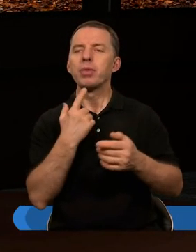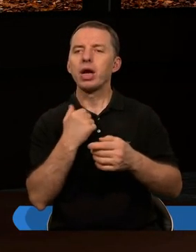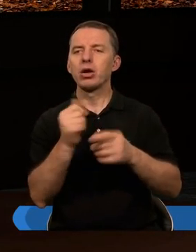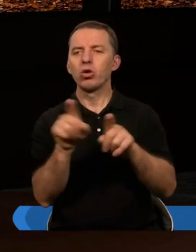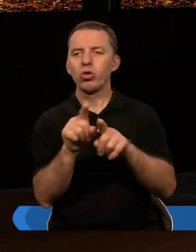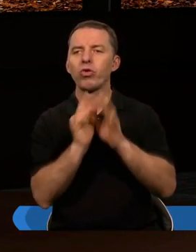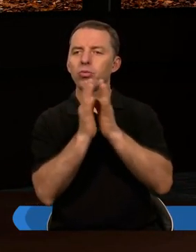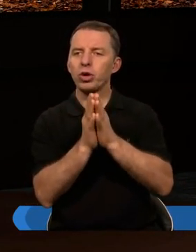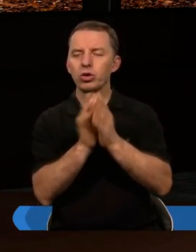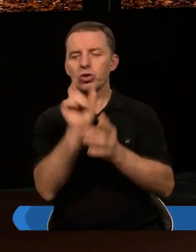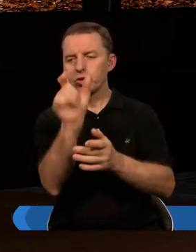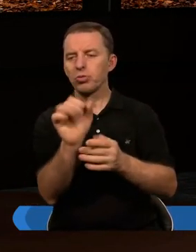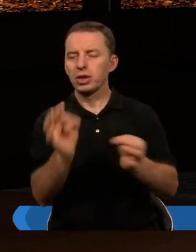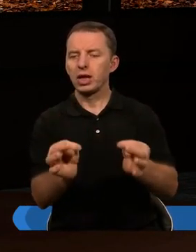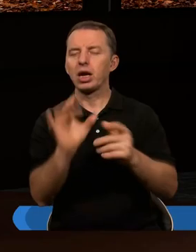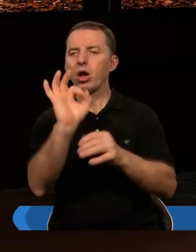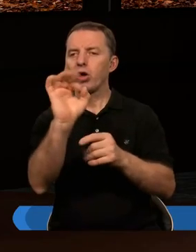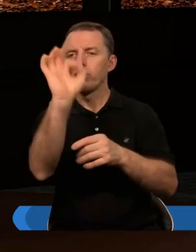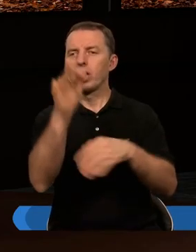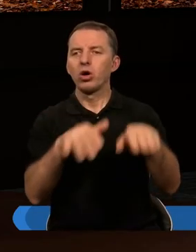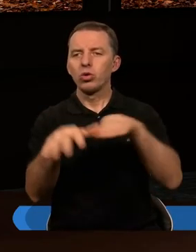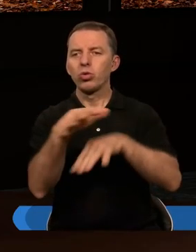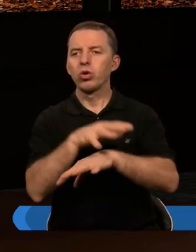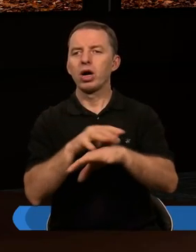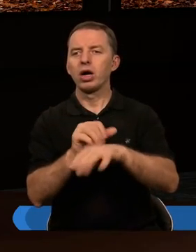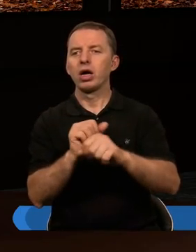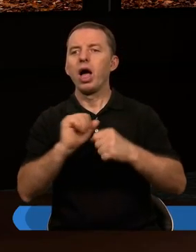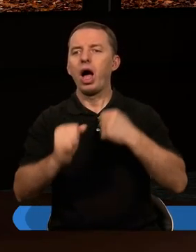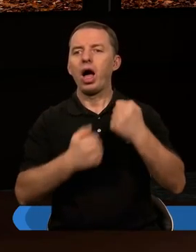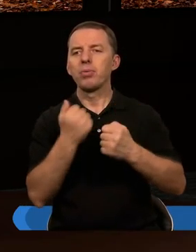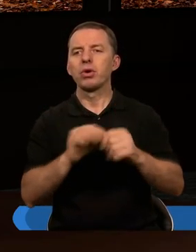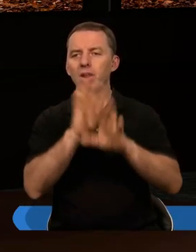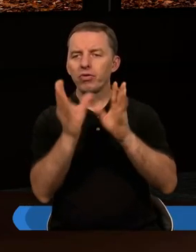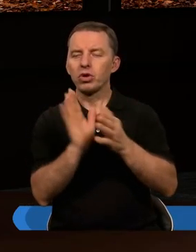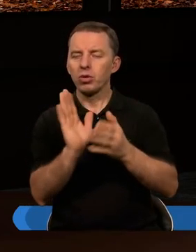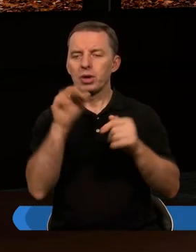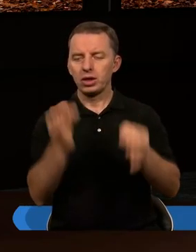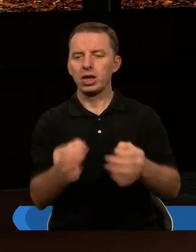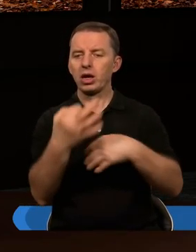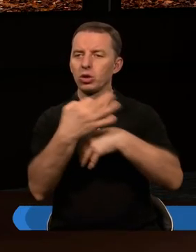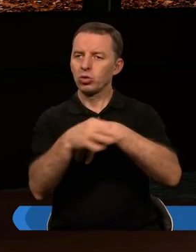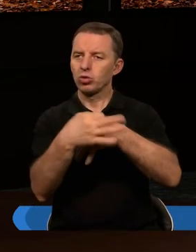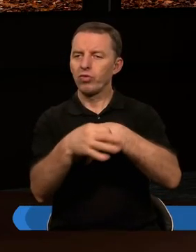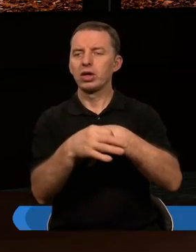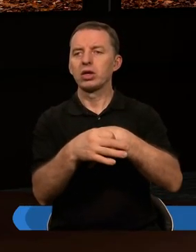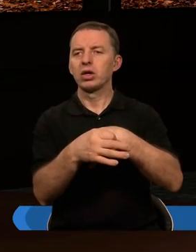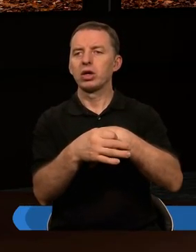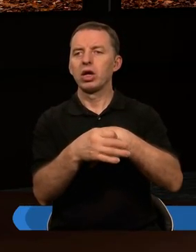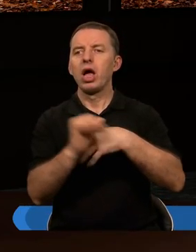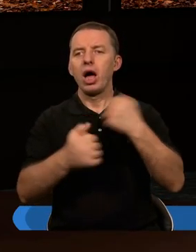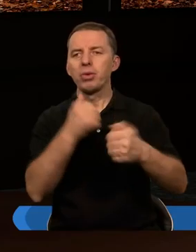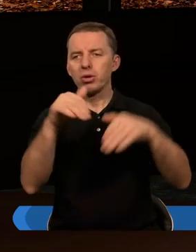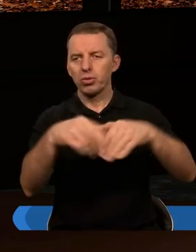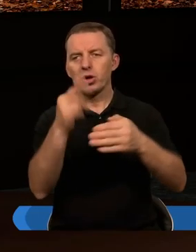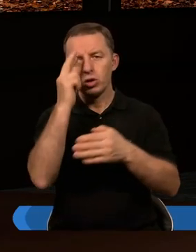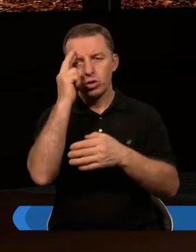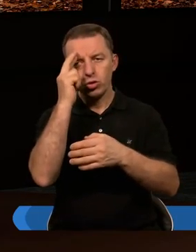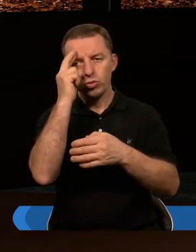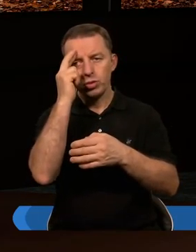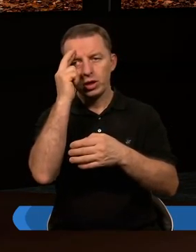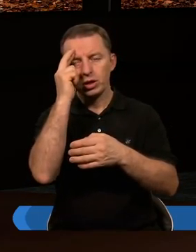Pragniemy również prosić Ciebie teraz o Twojego Ducha, abyśmy wszystko, co będziemy teraz studiować, abyśmy mogli to